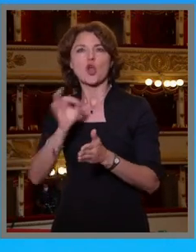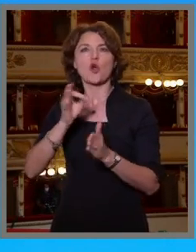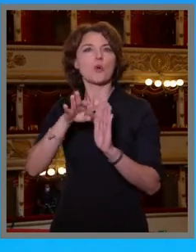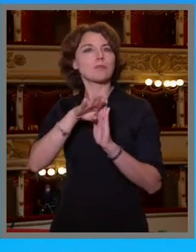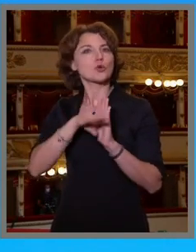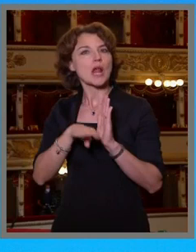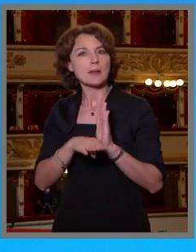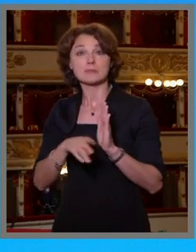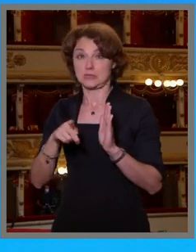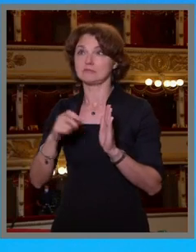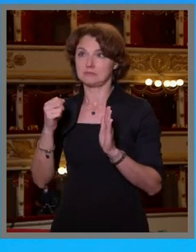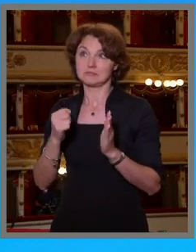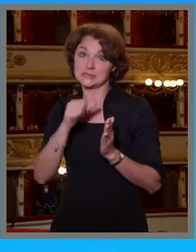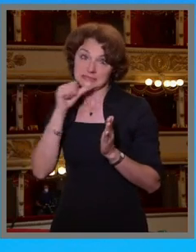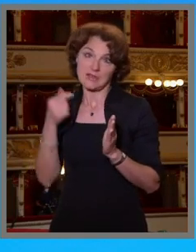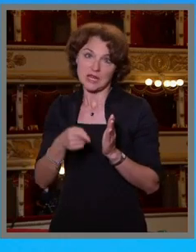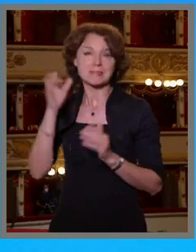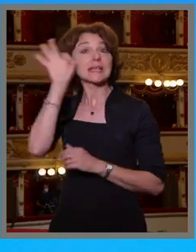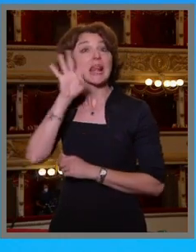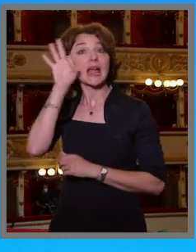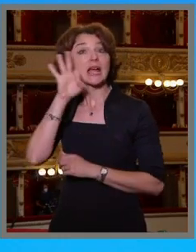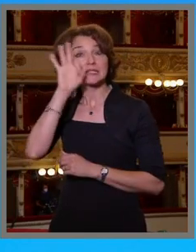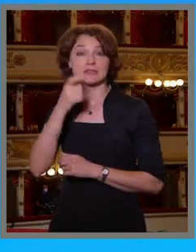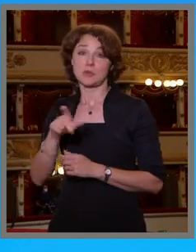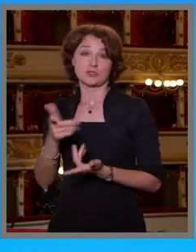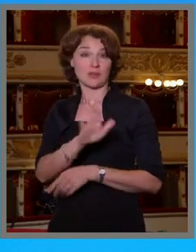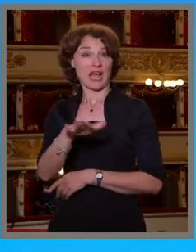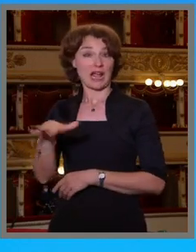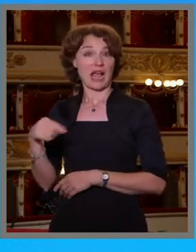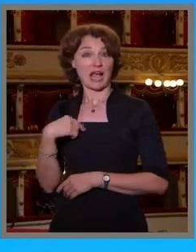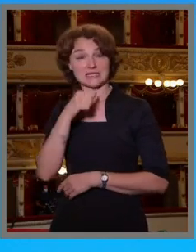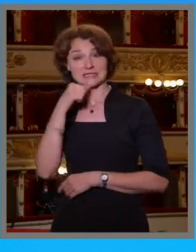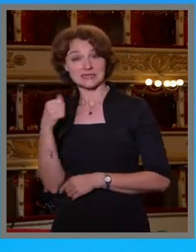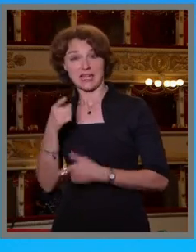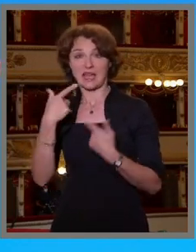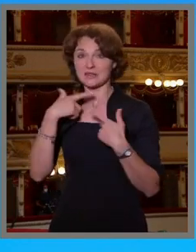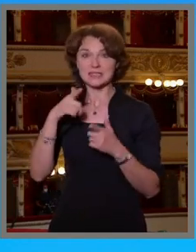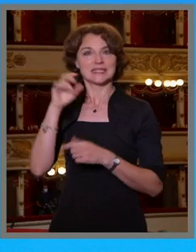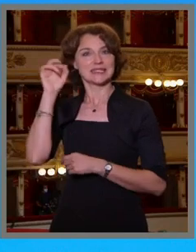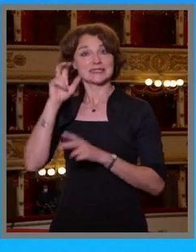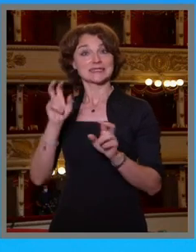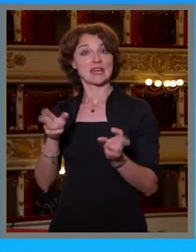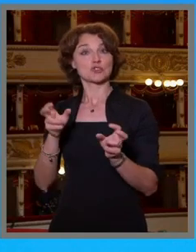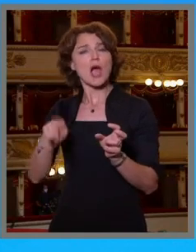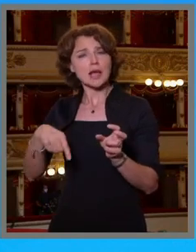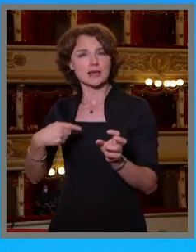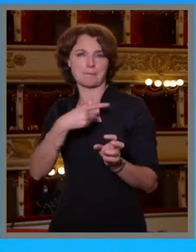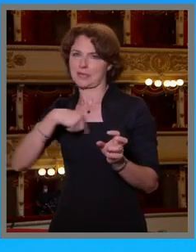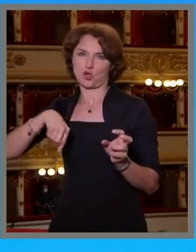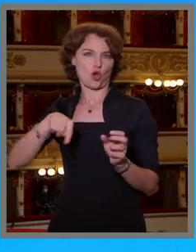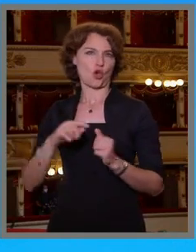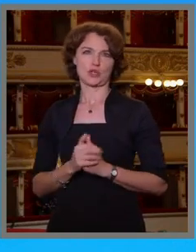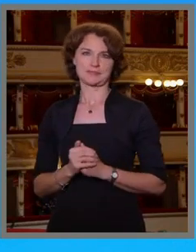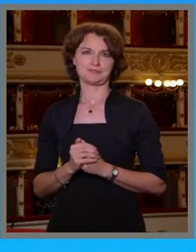in inglese ma per i nostri ragazzi che magari un'occasione di più per vedere la televisione ma anche per noi allora ci